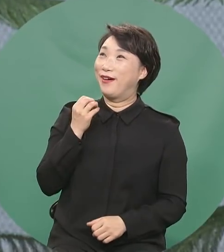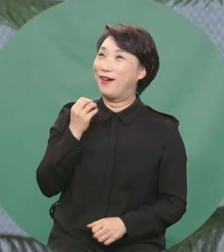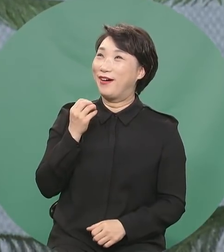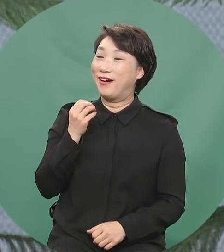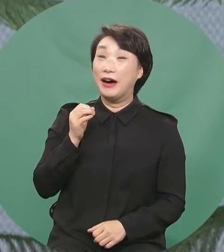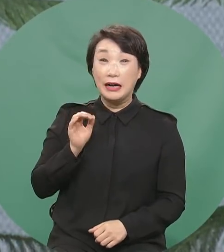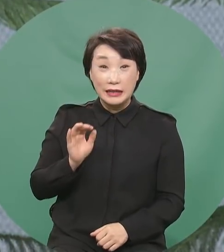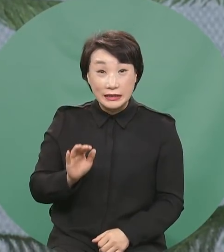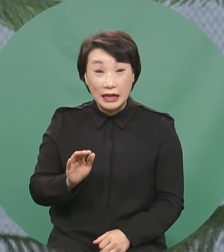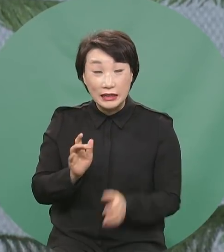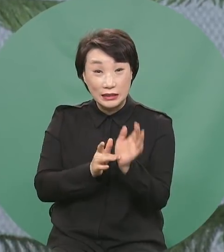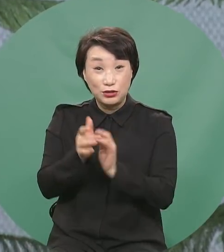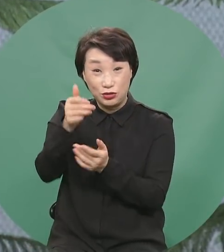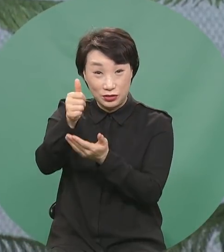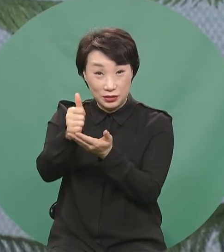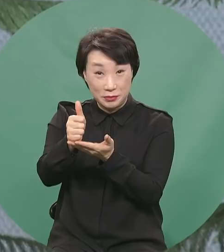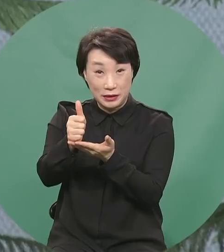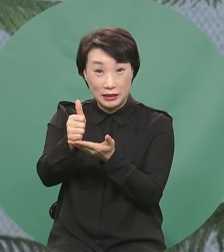예수님이